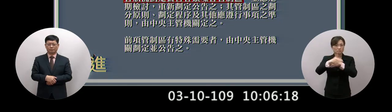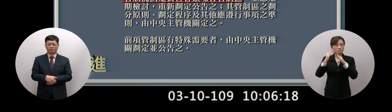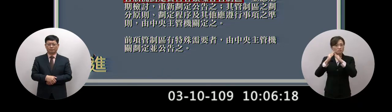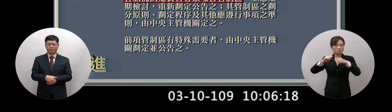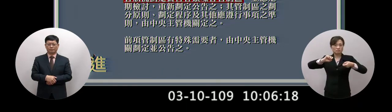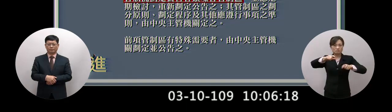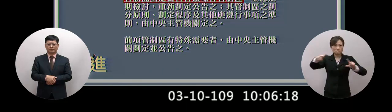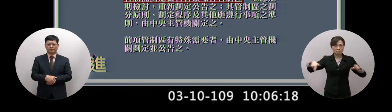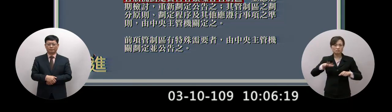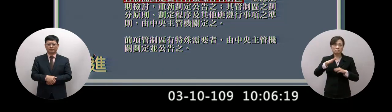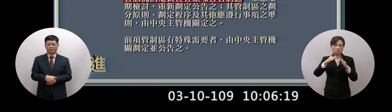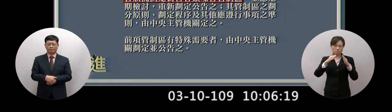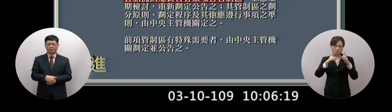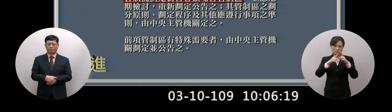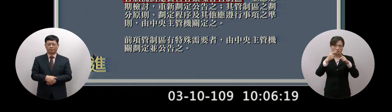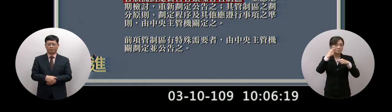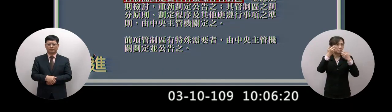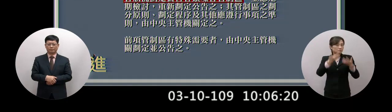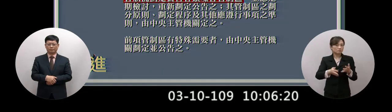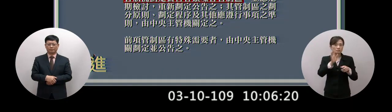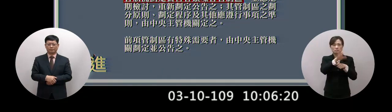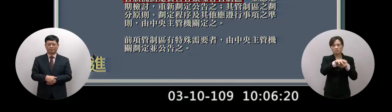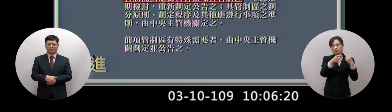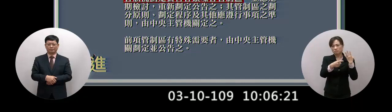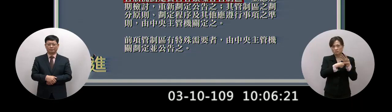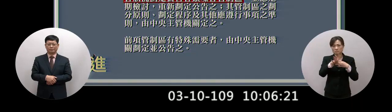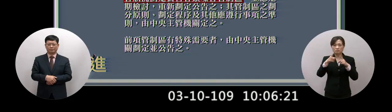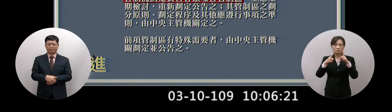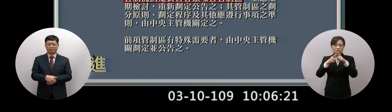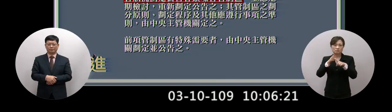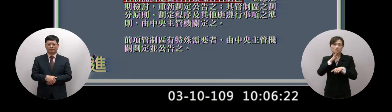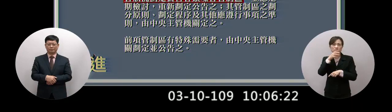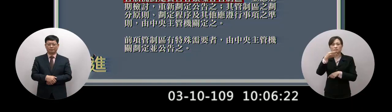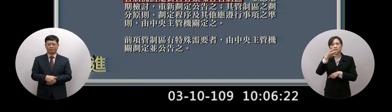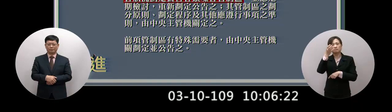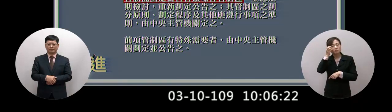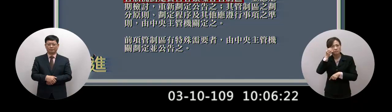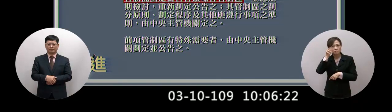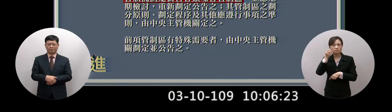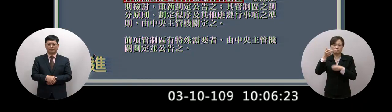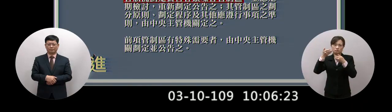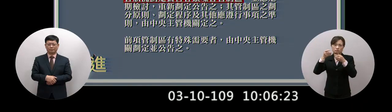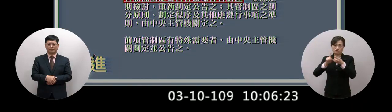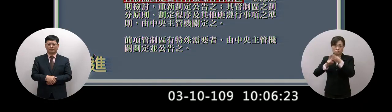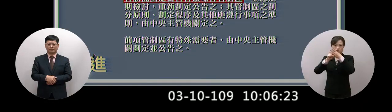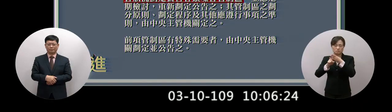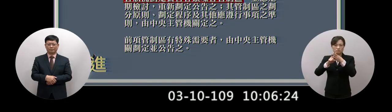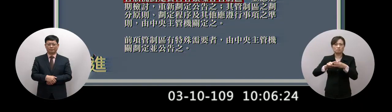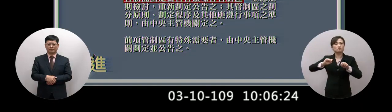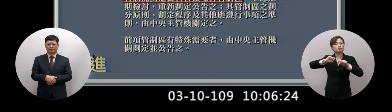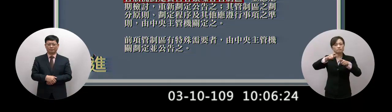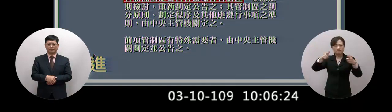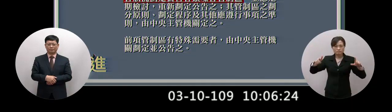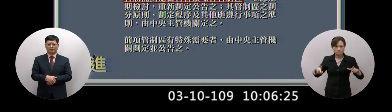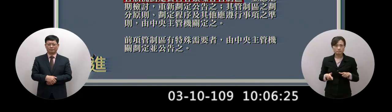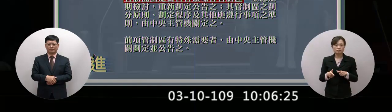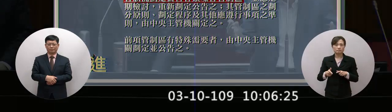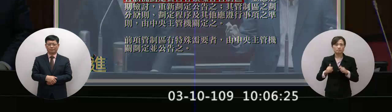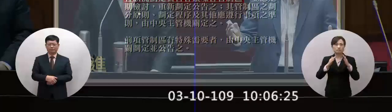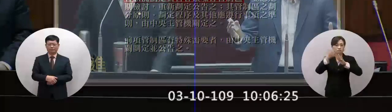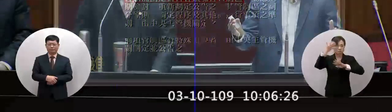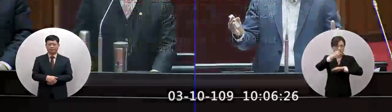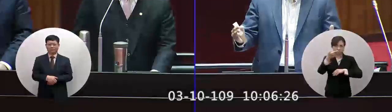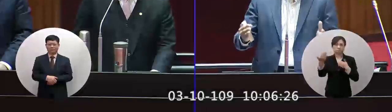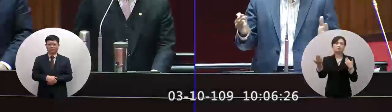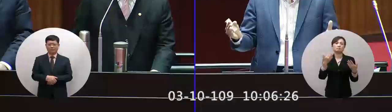有些要做农业区，有些观光区，有些是工商重镇。一个首长他了解他自己的特性，他去划定大